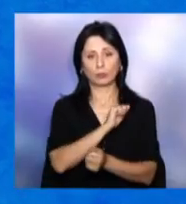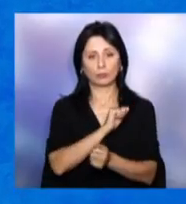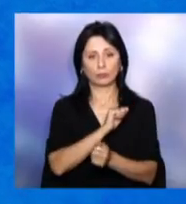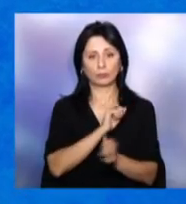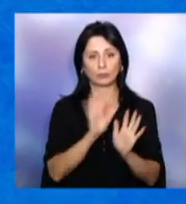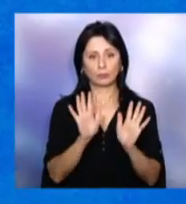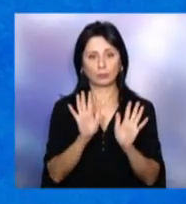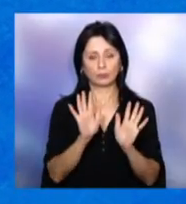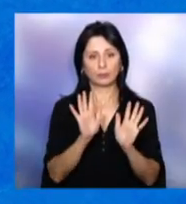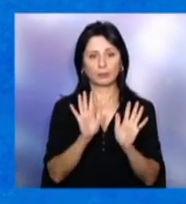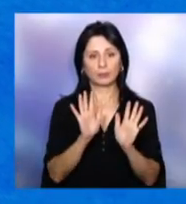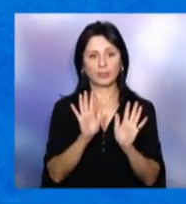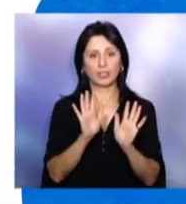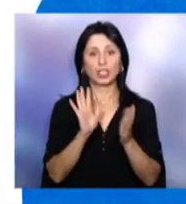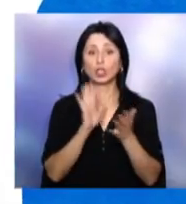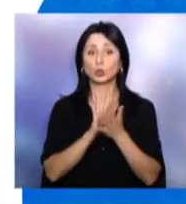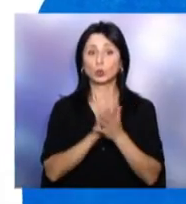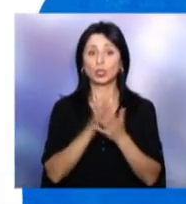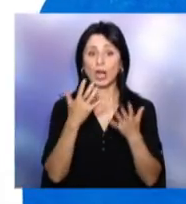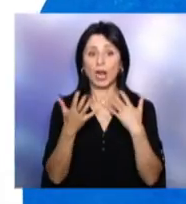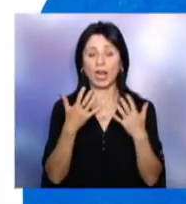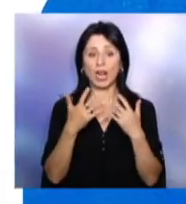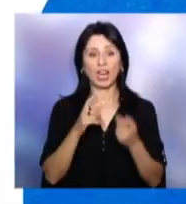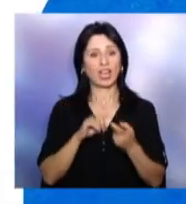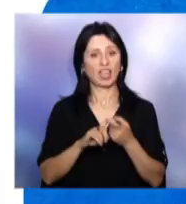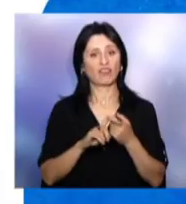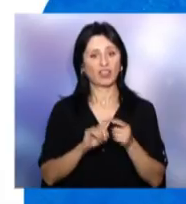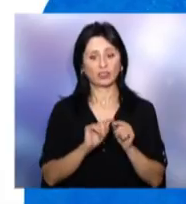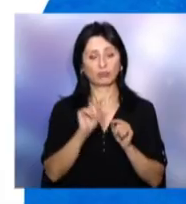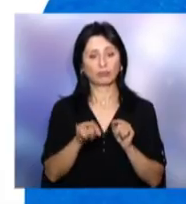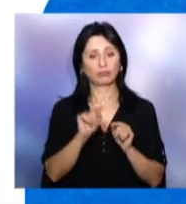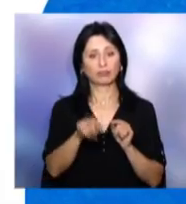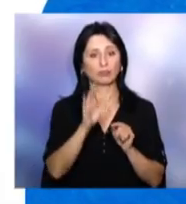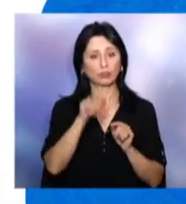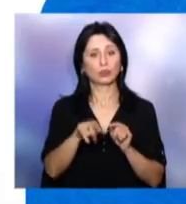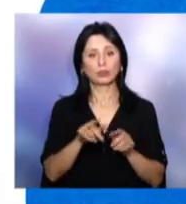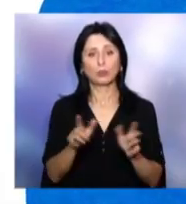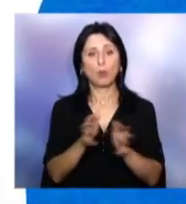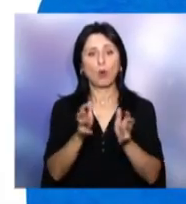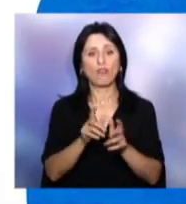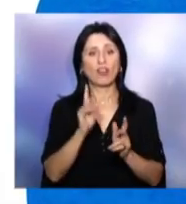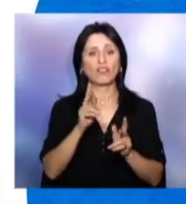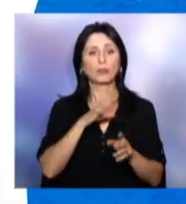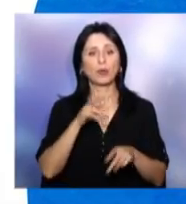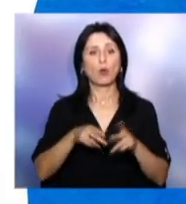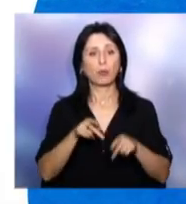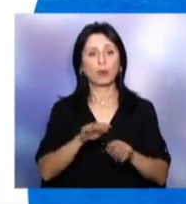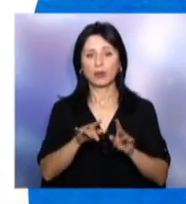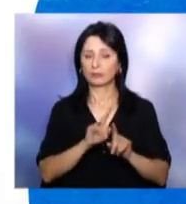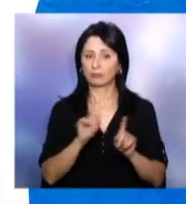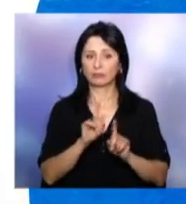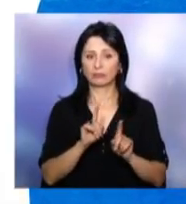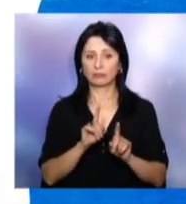გაშრობას. გახსოვდეთ, ჭუჭყიანი ხელები ინფექციური ანუ გადამდები დაავადებების გავრცელების უმოკლესი